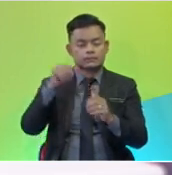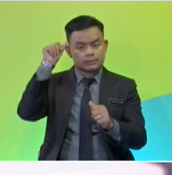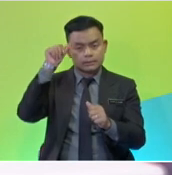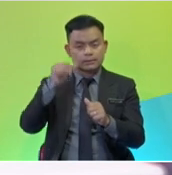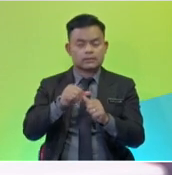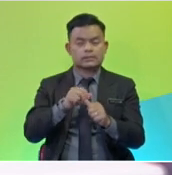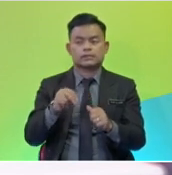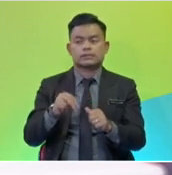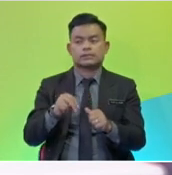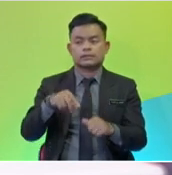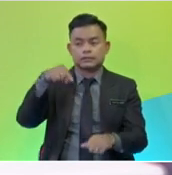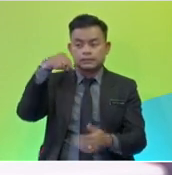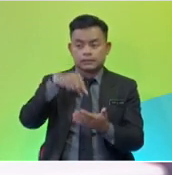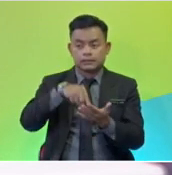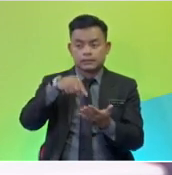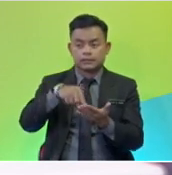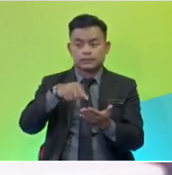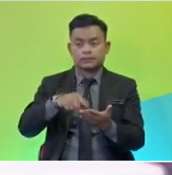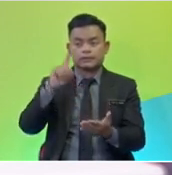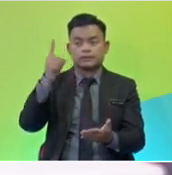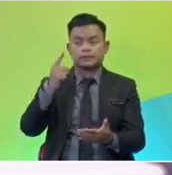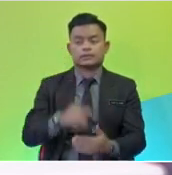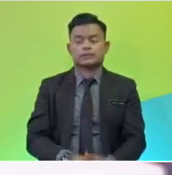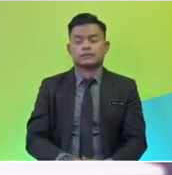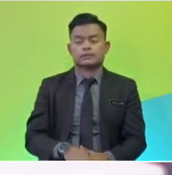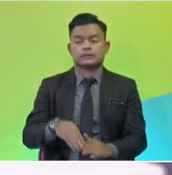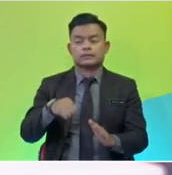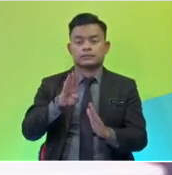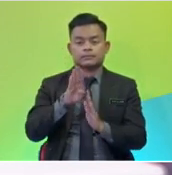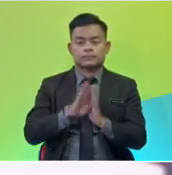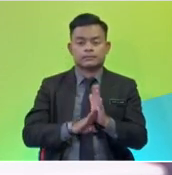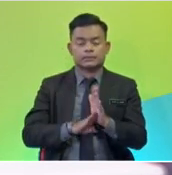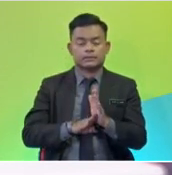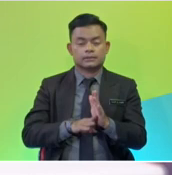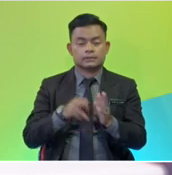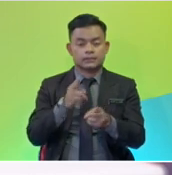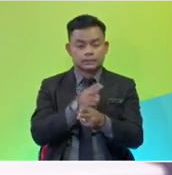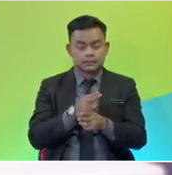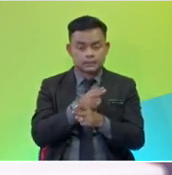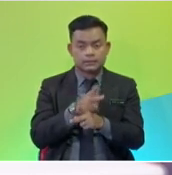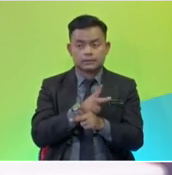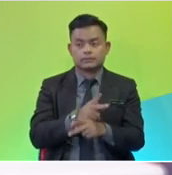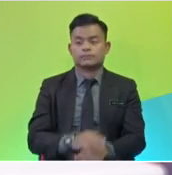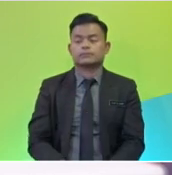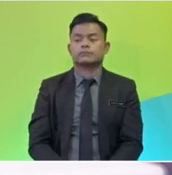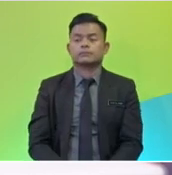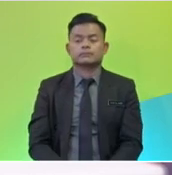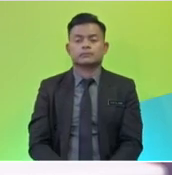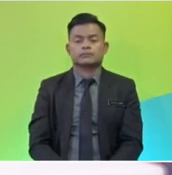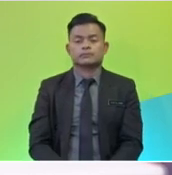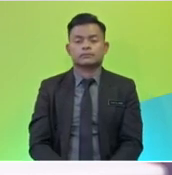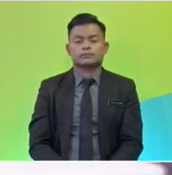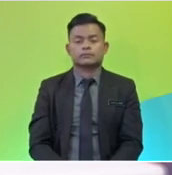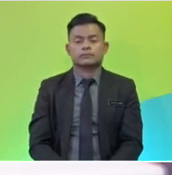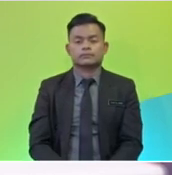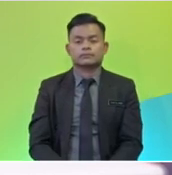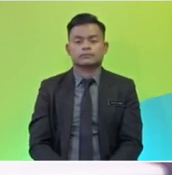sahaja okey berhati-hati ya oh sikit-sikit Cik sikitsikit okey hati-hati